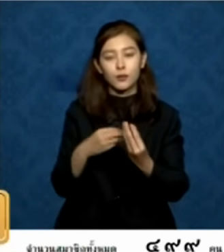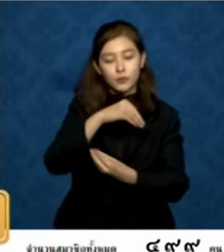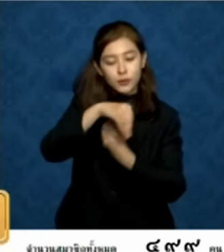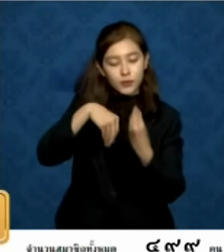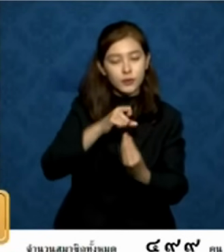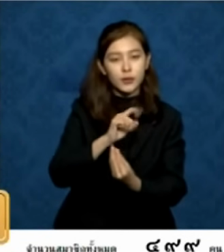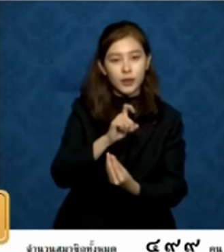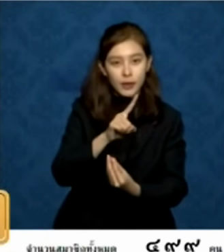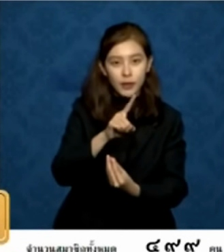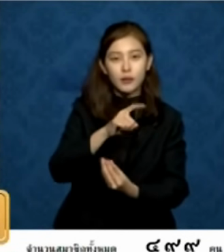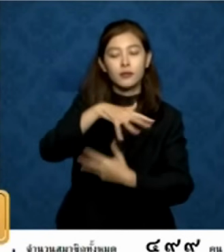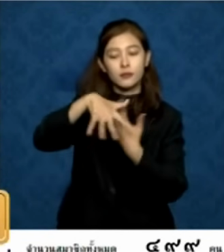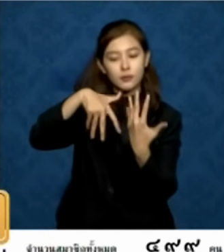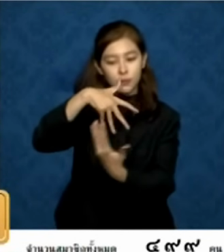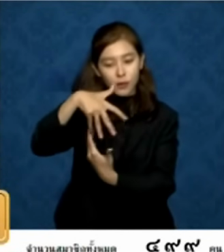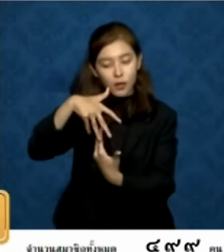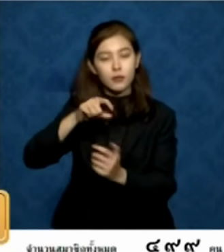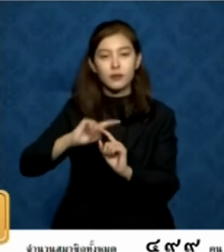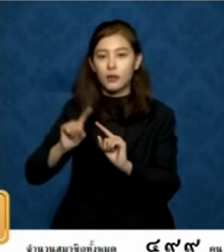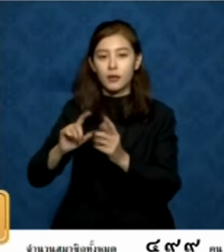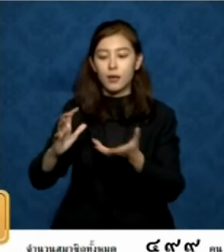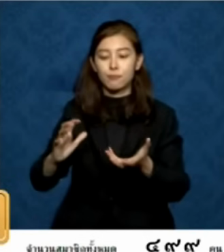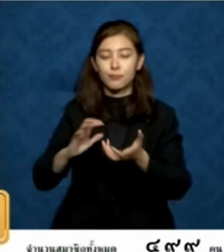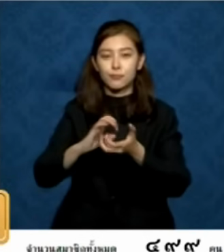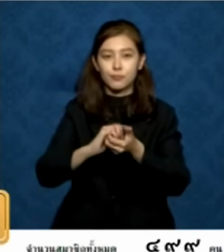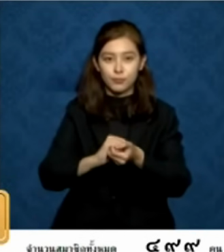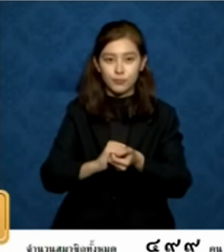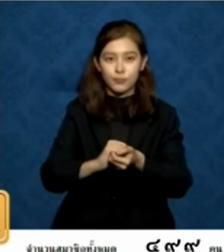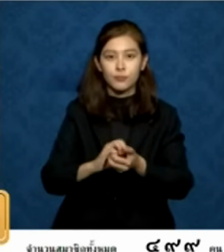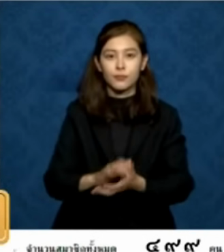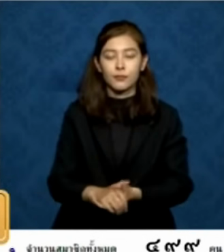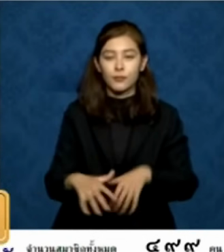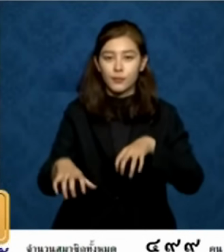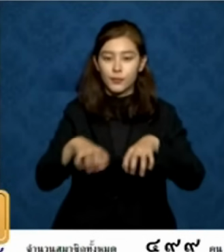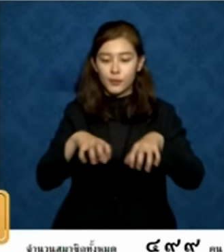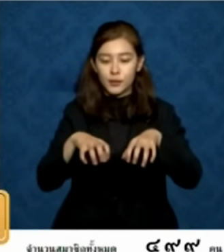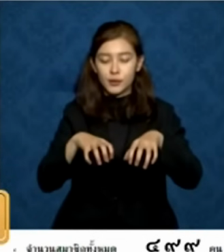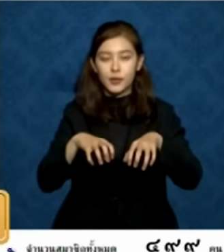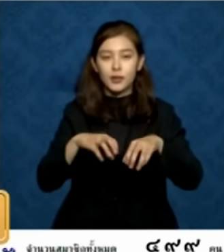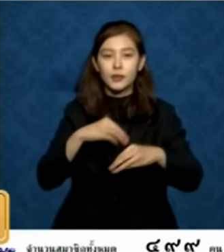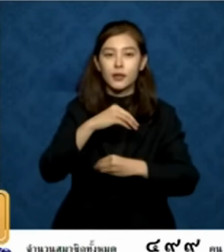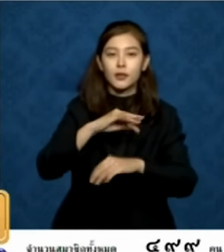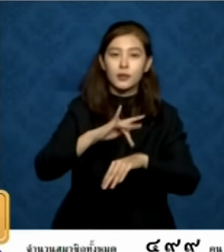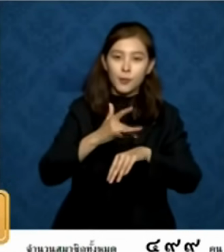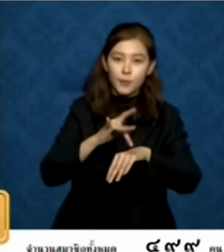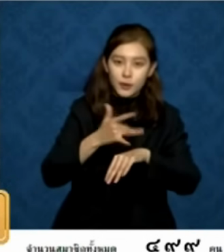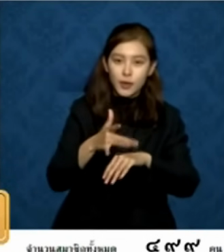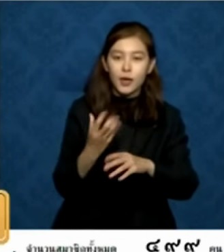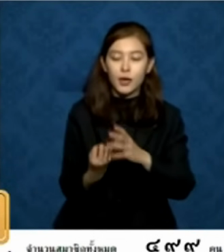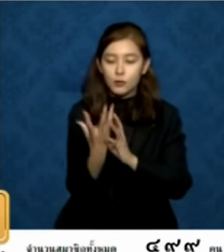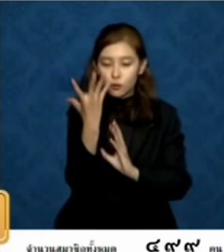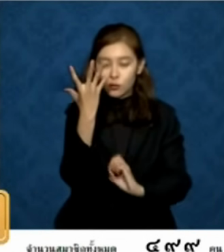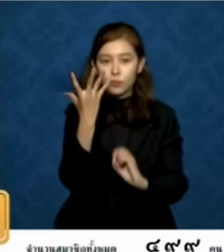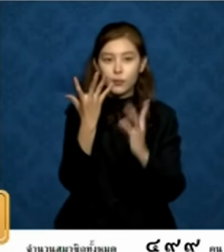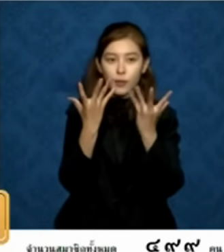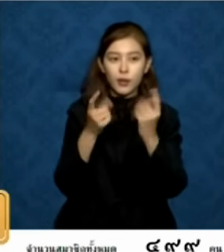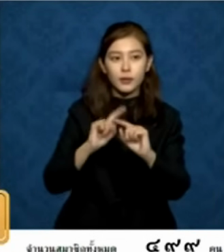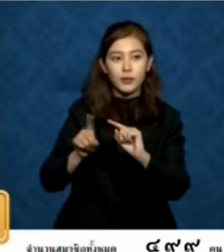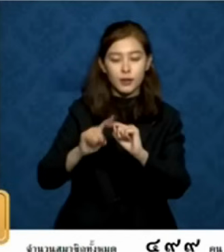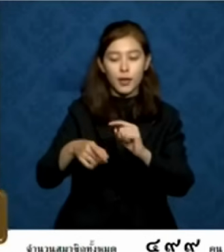การความร่วมมือภาคีเครือข่ายในการบริหารจัดการทรัพยากรธรรมชาติสิ่งแวดล้อมจำแนกตามแผนงานสำคัญดัง